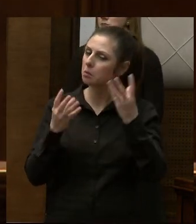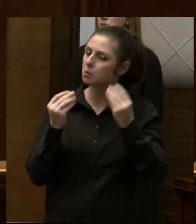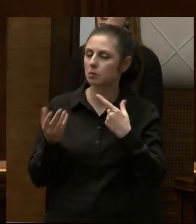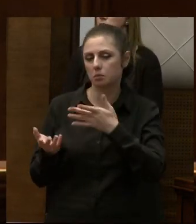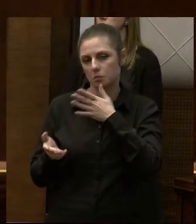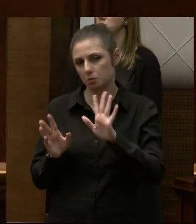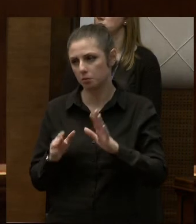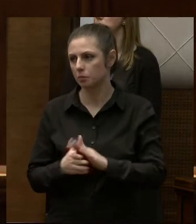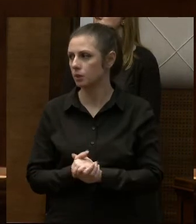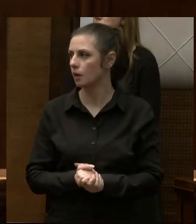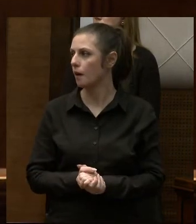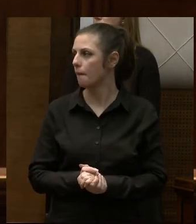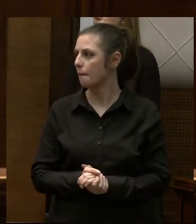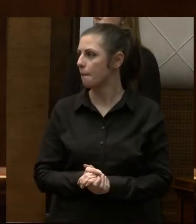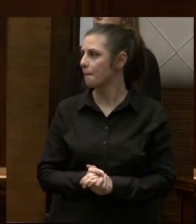görüşürüz.